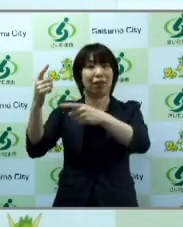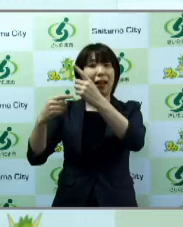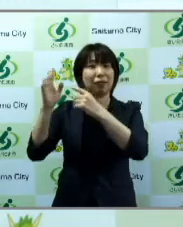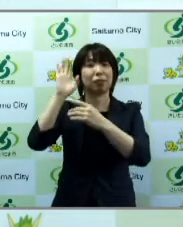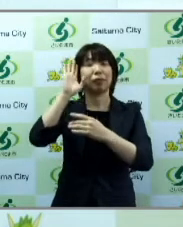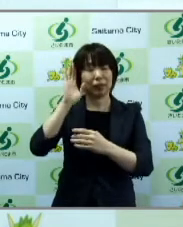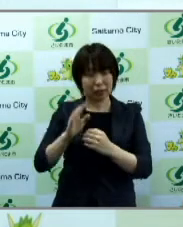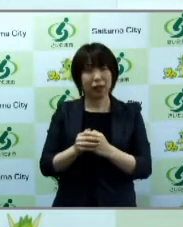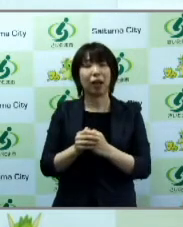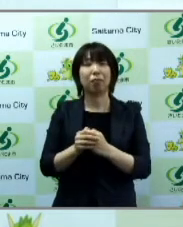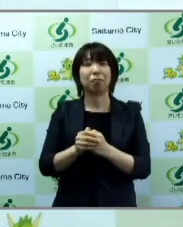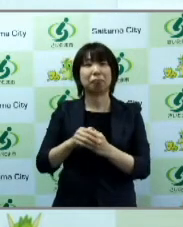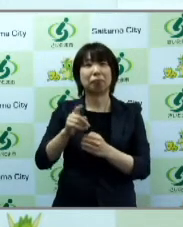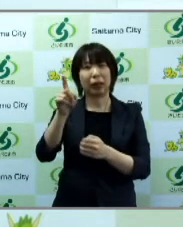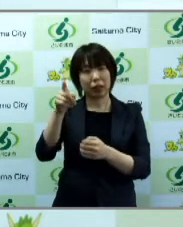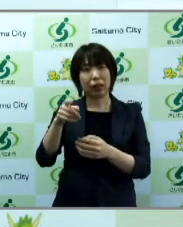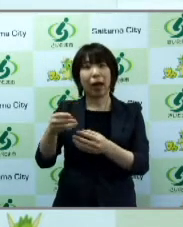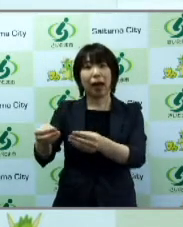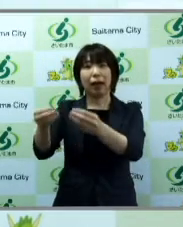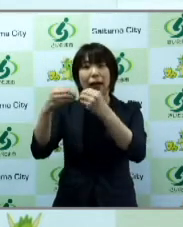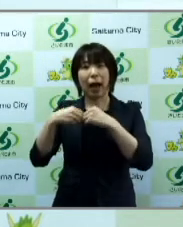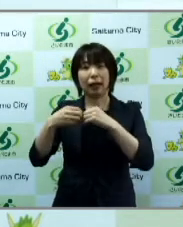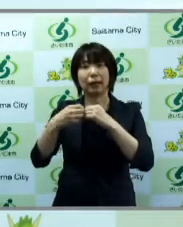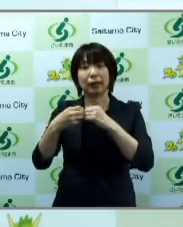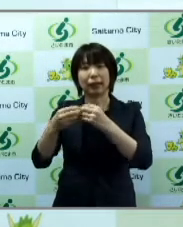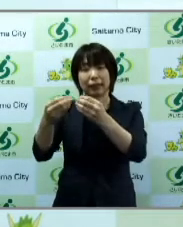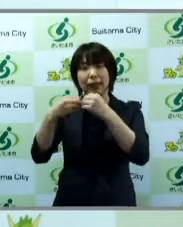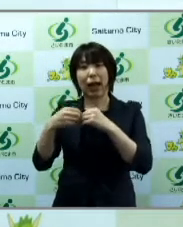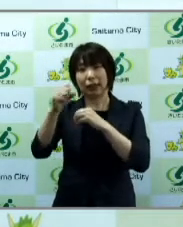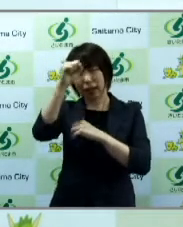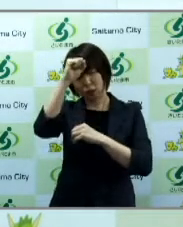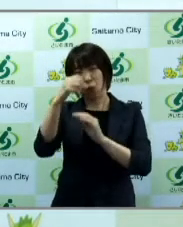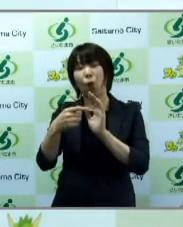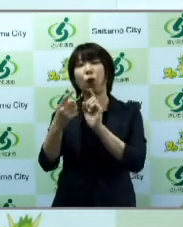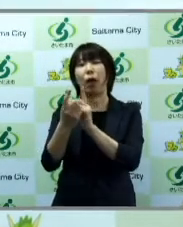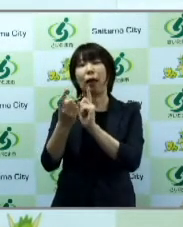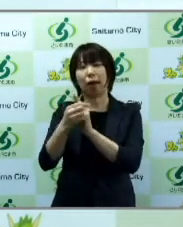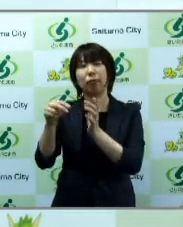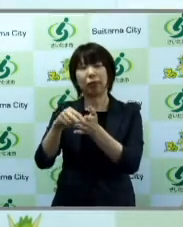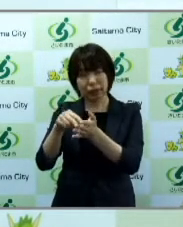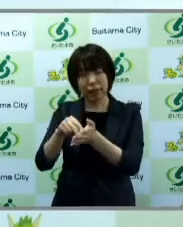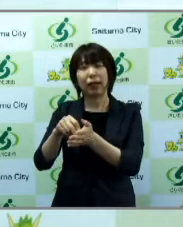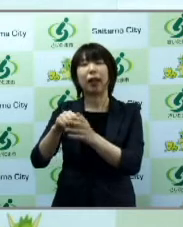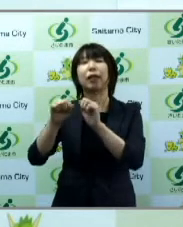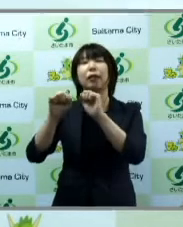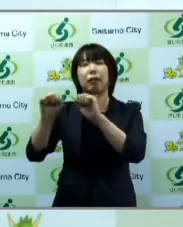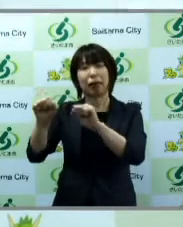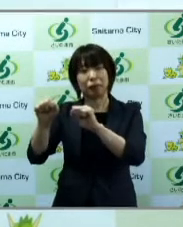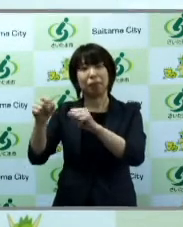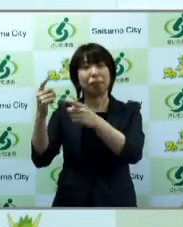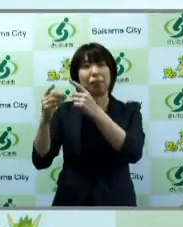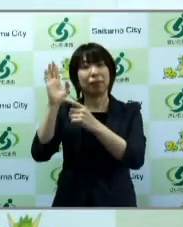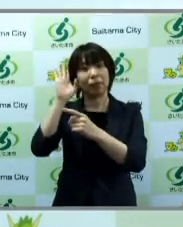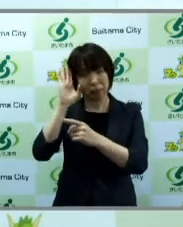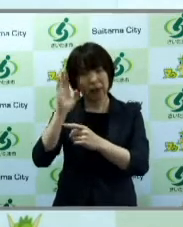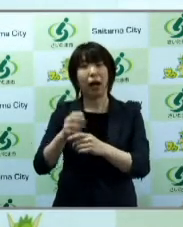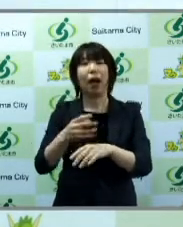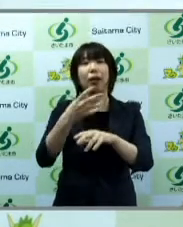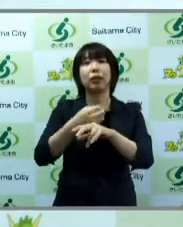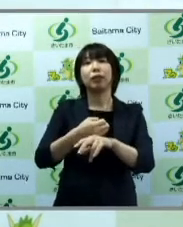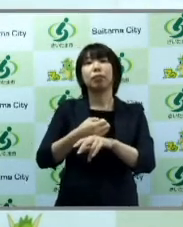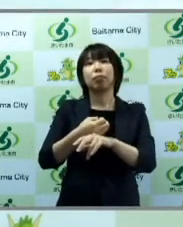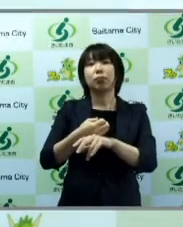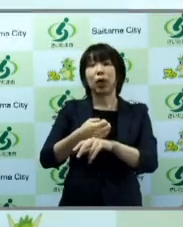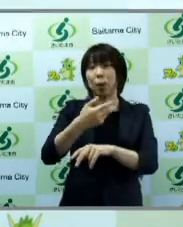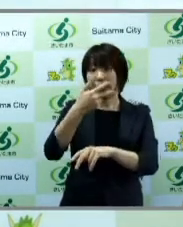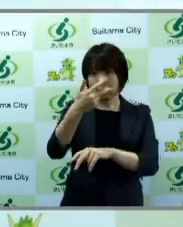ようなことが昨日そういうやり取りがあったみたいなんですけれども、はい、さいたま市はまあ、ホームページ見ましたら今年も1月11日に